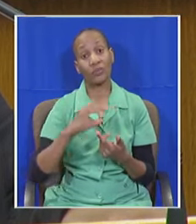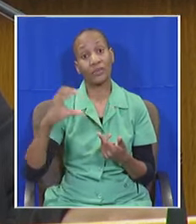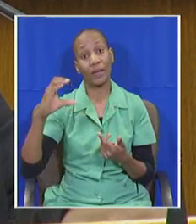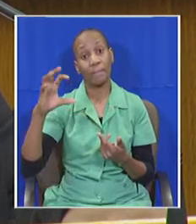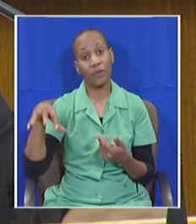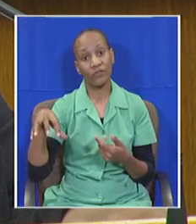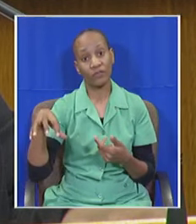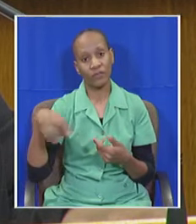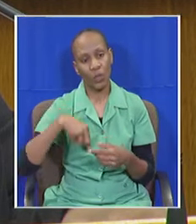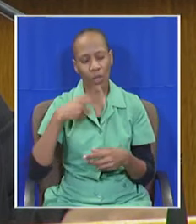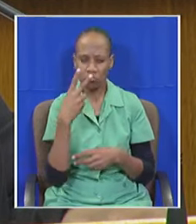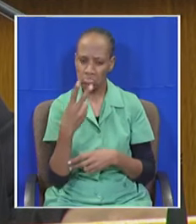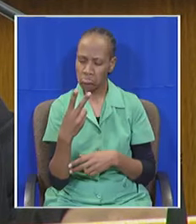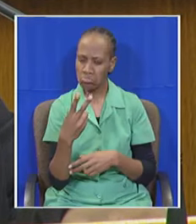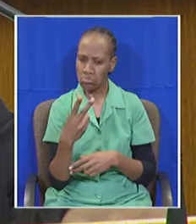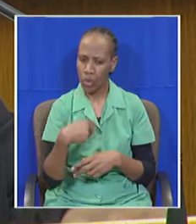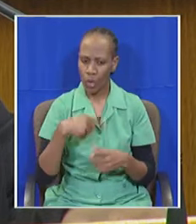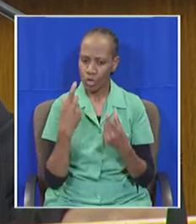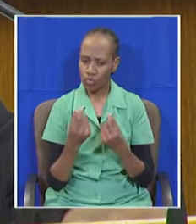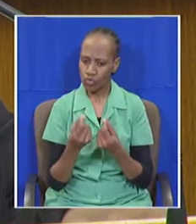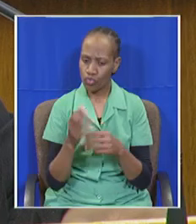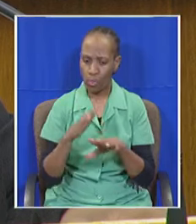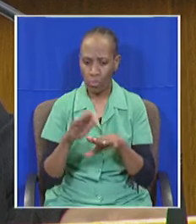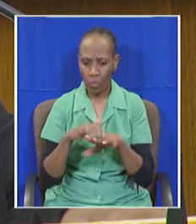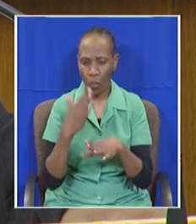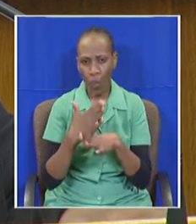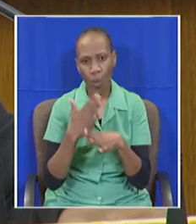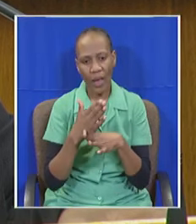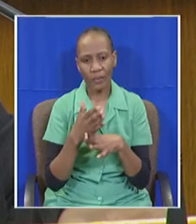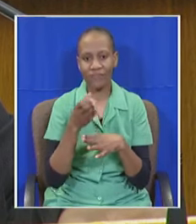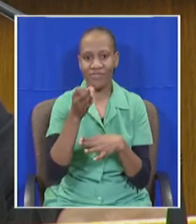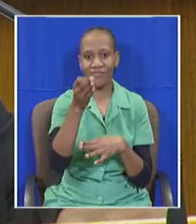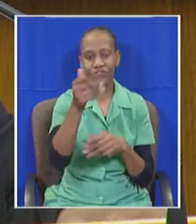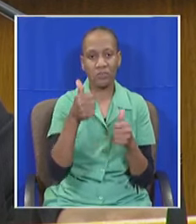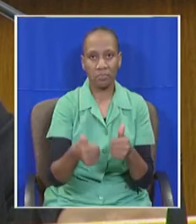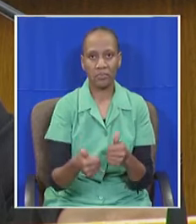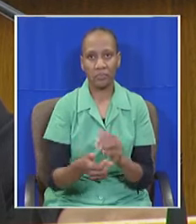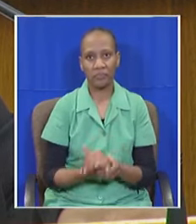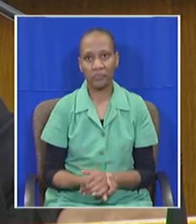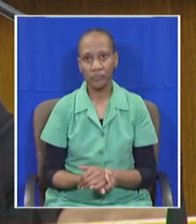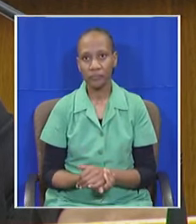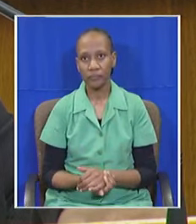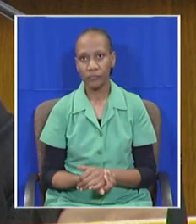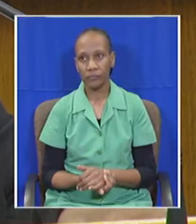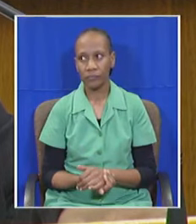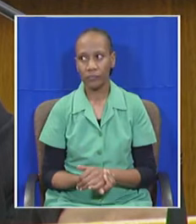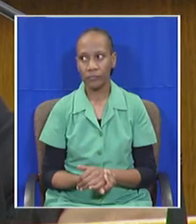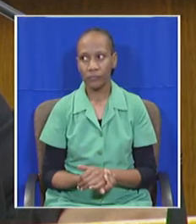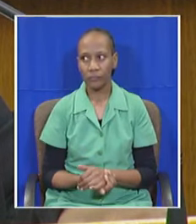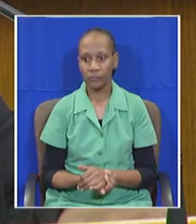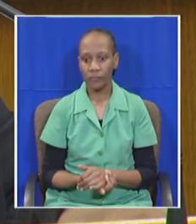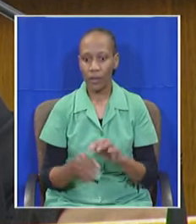plaasvind. En hier is 'n baie groot geleentheid vir inwoners van die Noord-Kaap en spesifiek die area van die